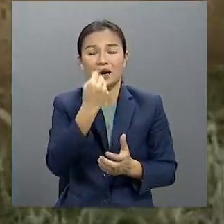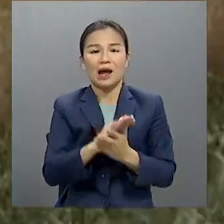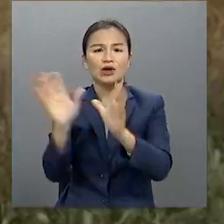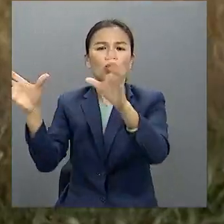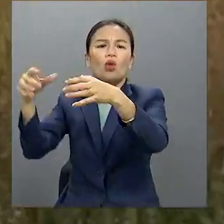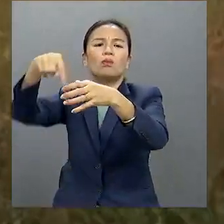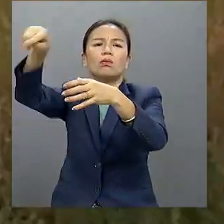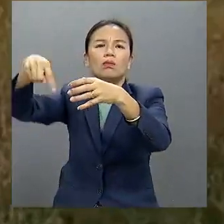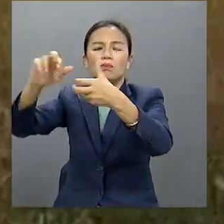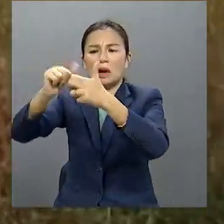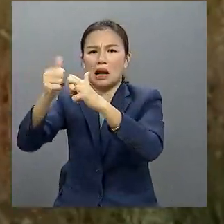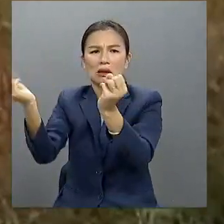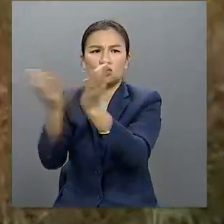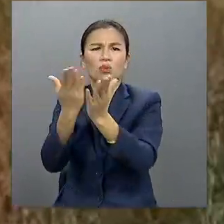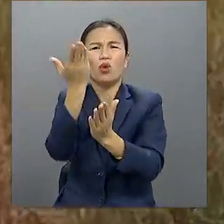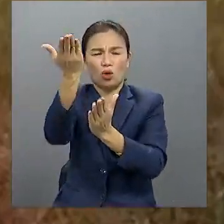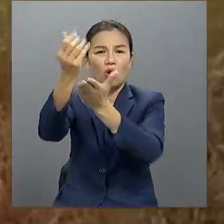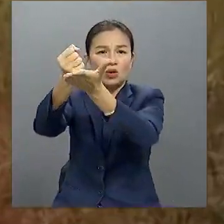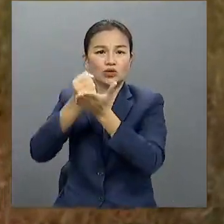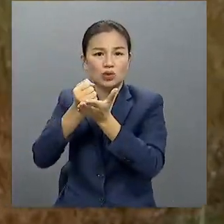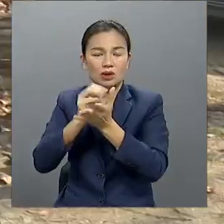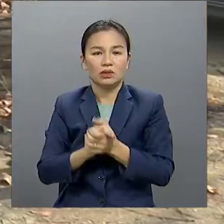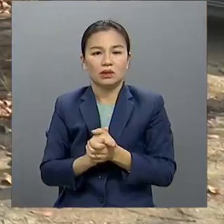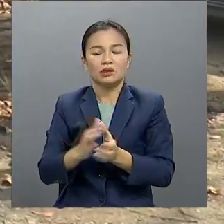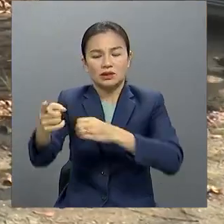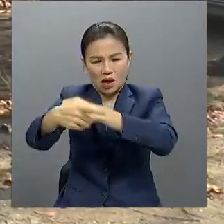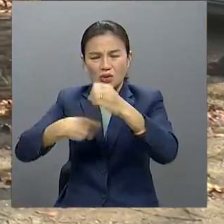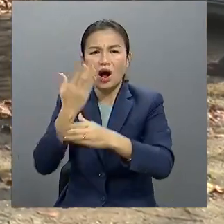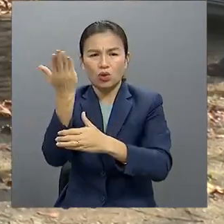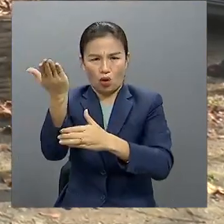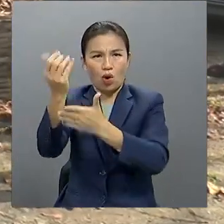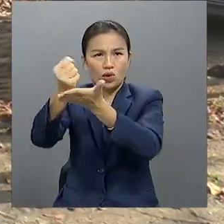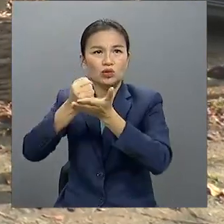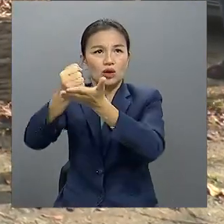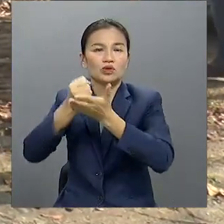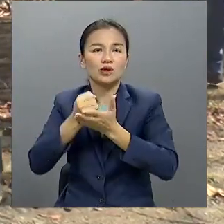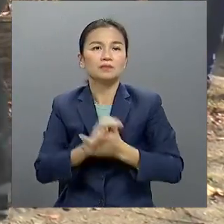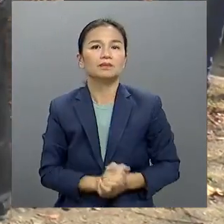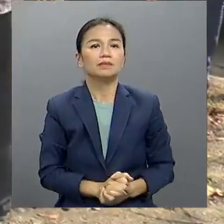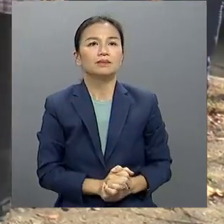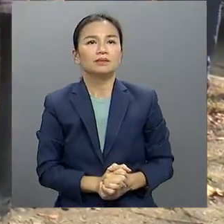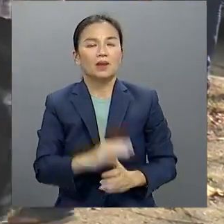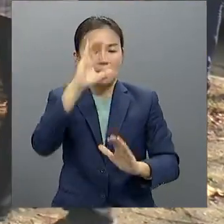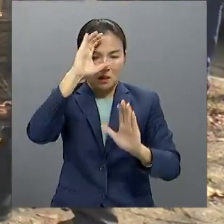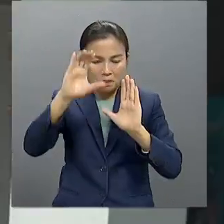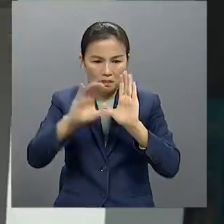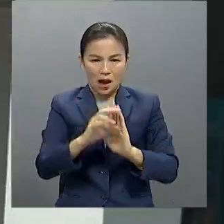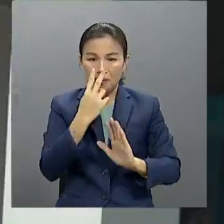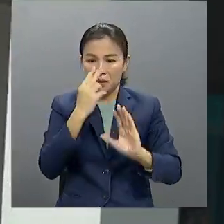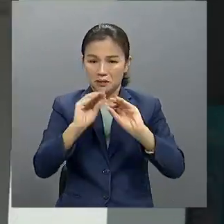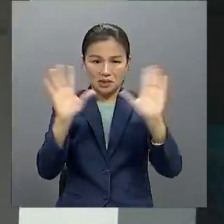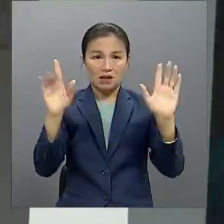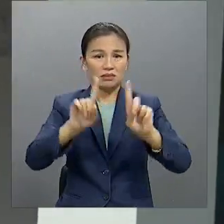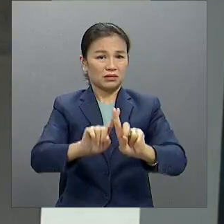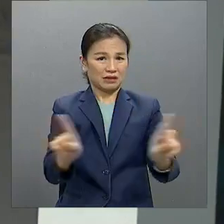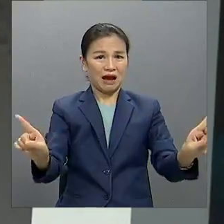ยด้วยชาวนาวอนขอร้อง แม่ภาพมันก็เห็นชัดเลยทีเดียวว่ามีความแตกต่างกันนะคะระ